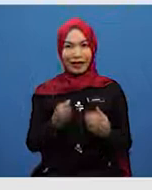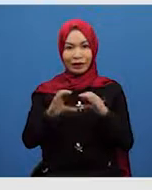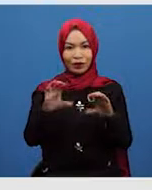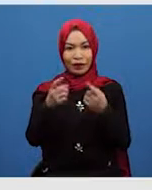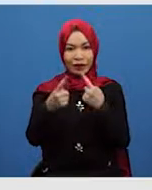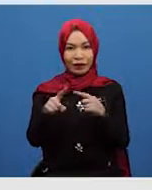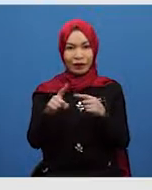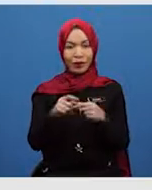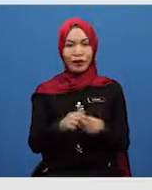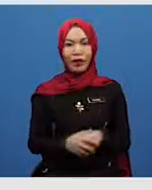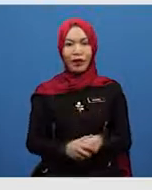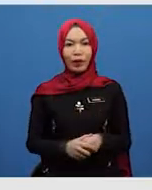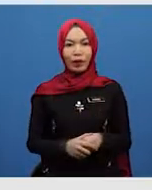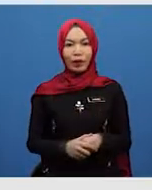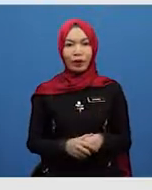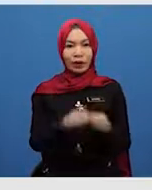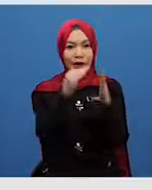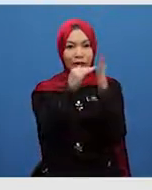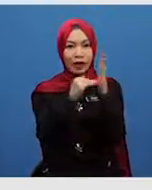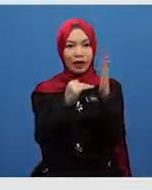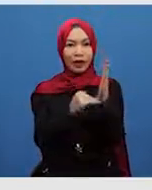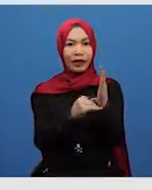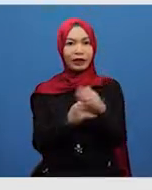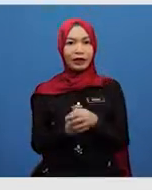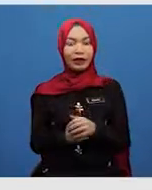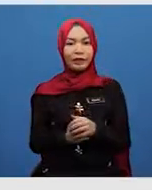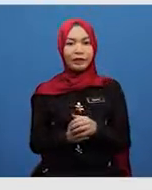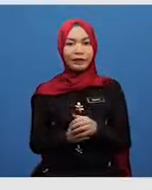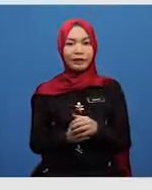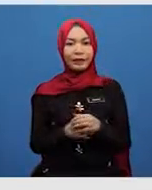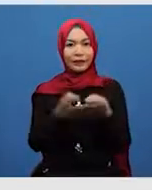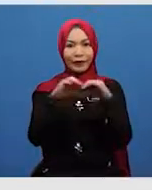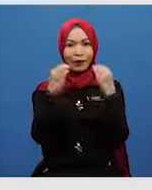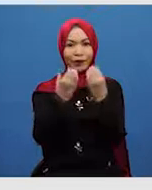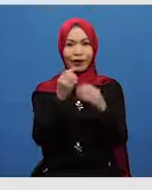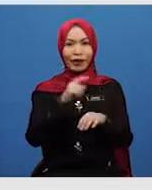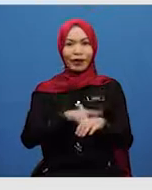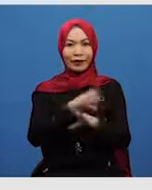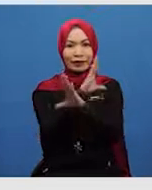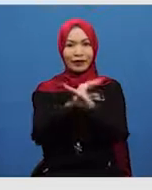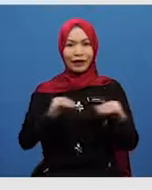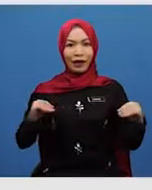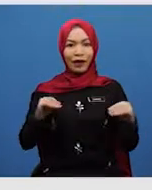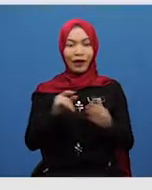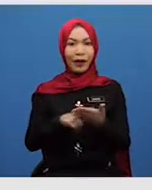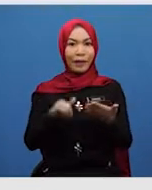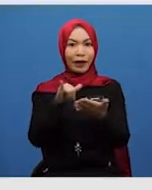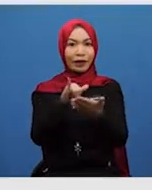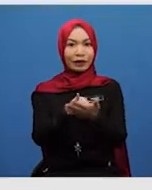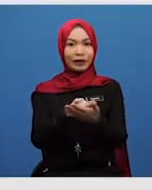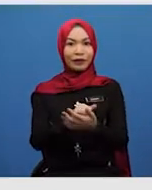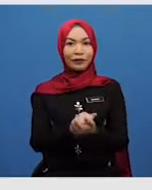bagus kakak tadi kita telah kenal pasti terdapat enam etnik di sawah